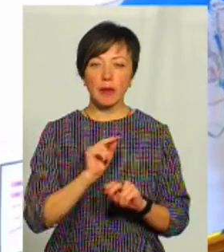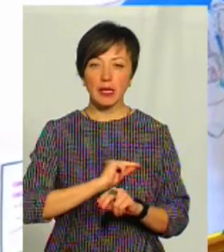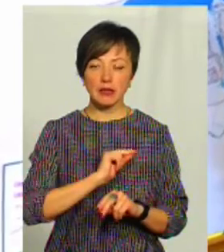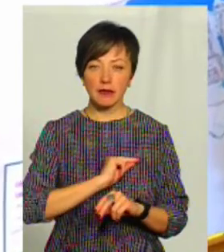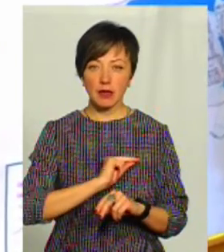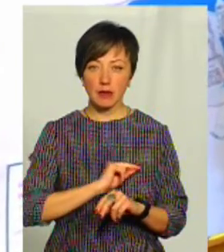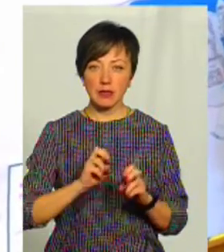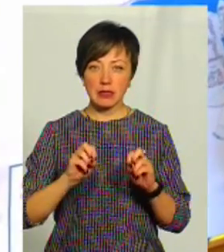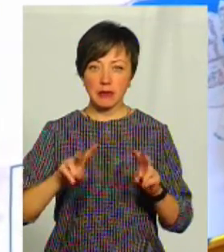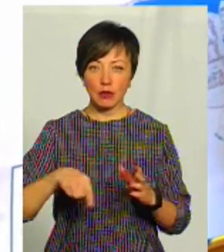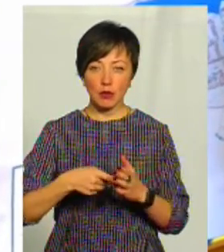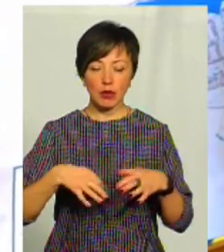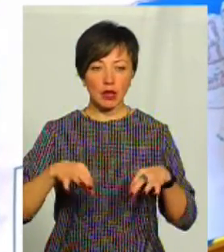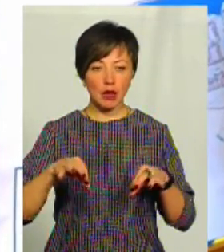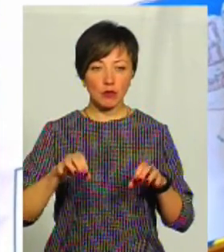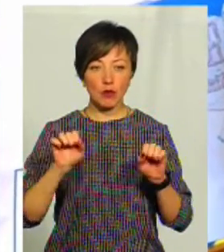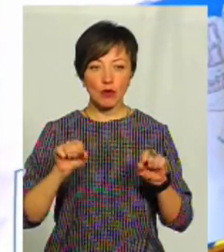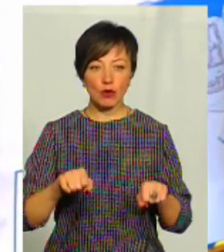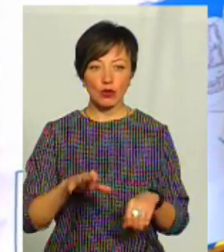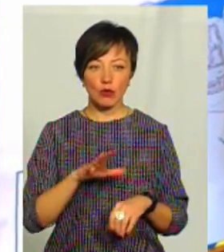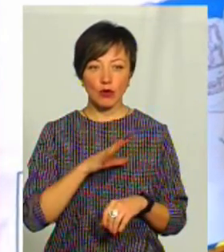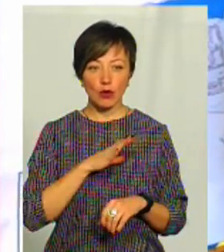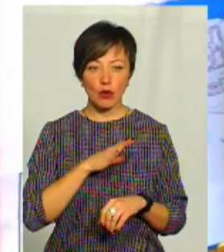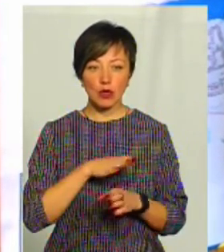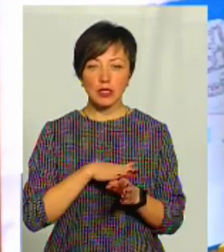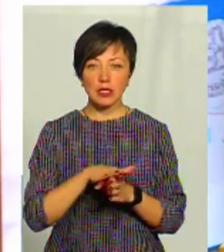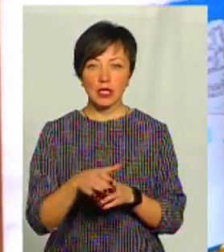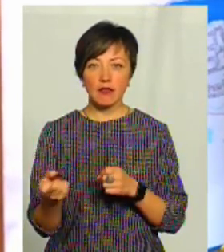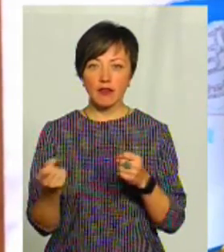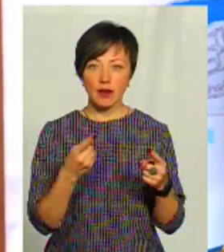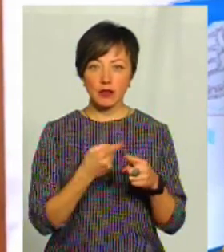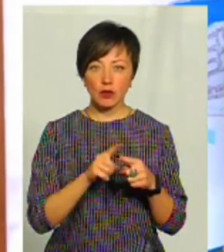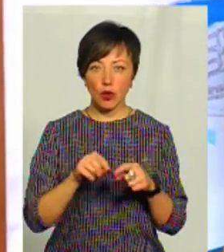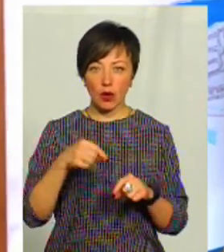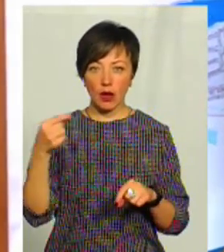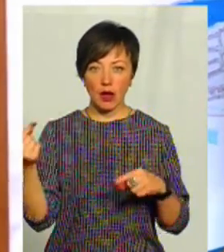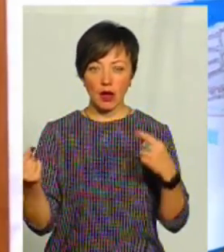працівниками спецкомунтрансу можна було здійснити вивезення цього гілля,